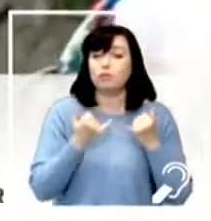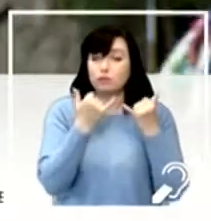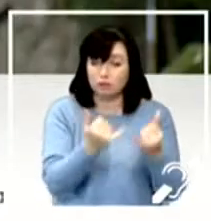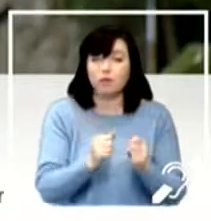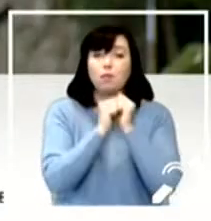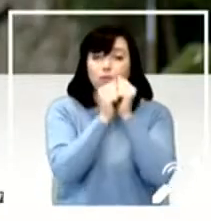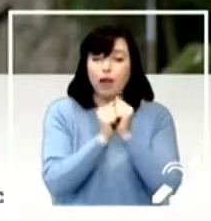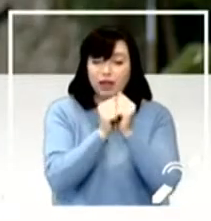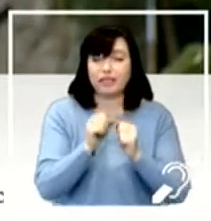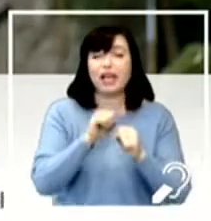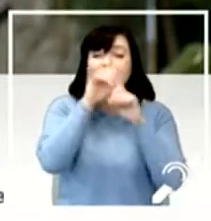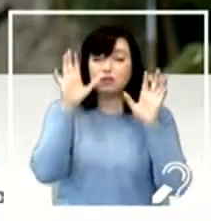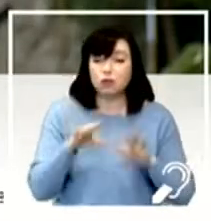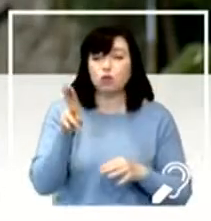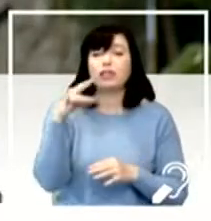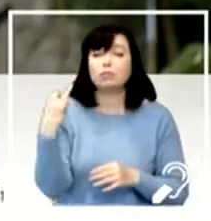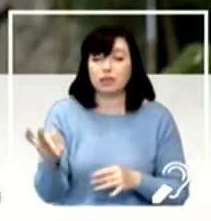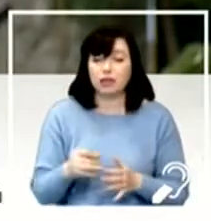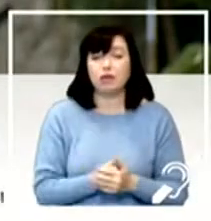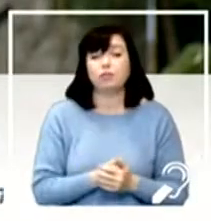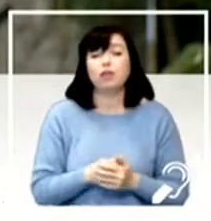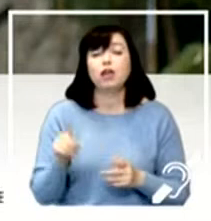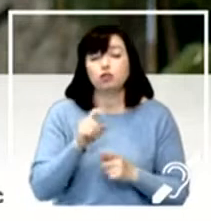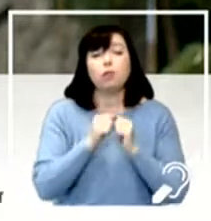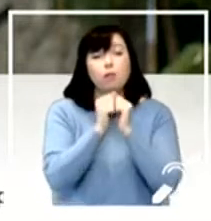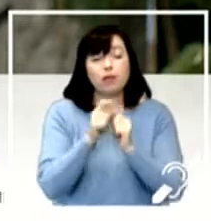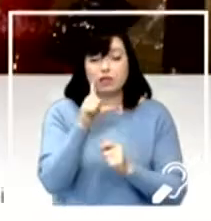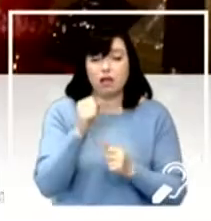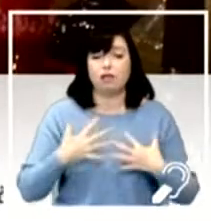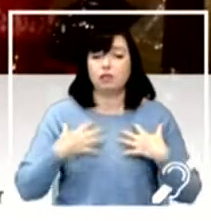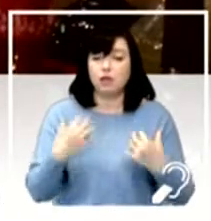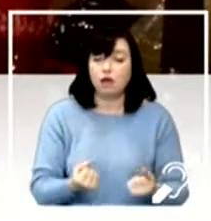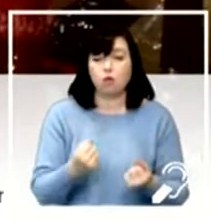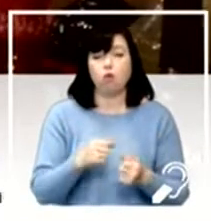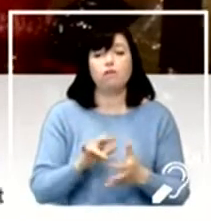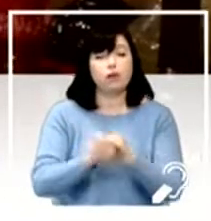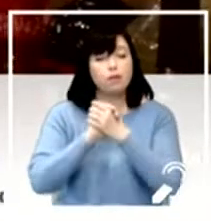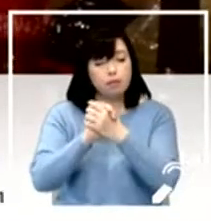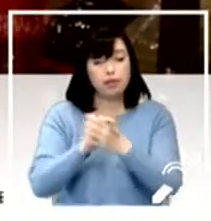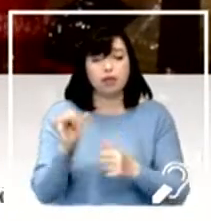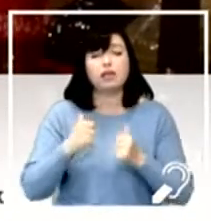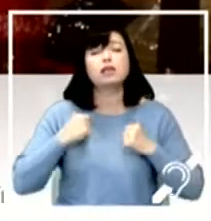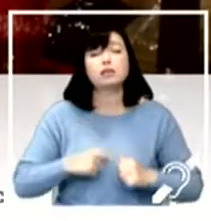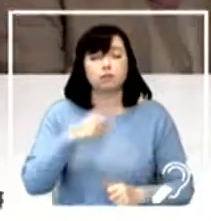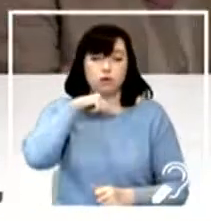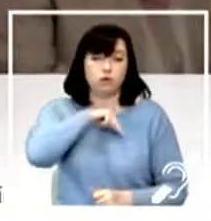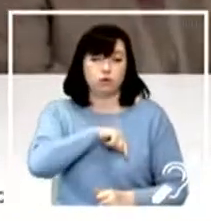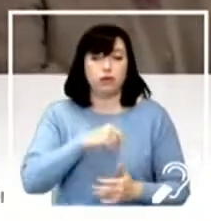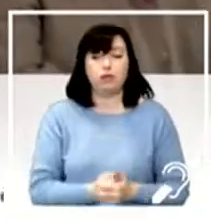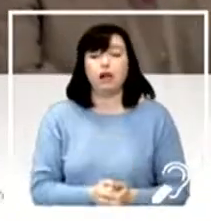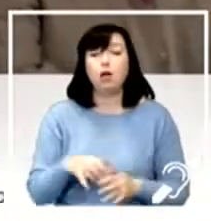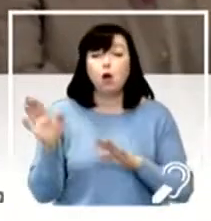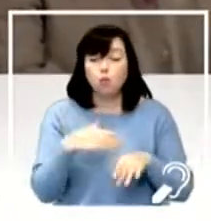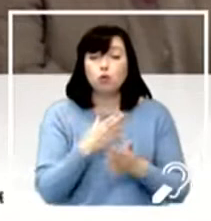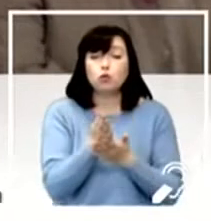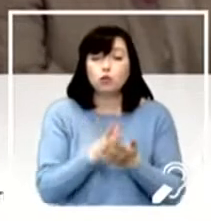în rugăciuni pe Sfântul Mare Mucenic Dimitrie, pentru a ne ruga pentru sănătate, pace și liniște sufletească. După